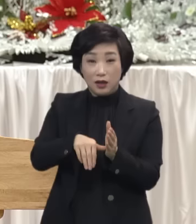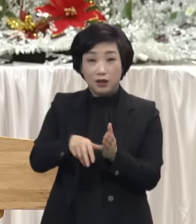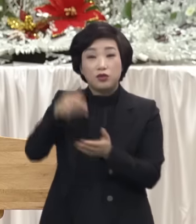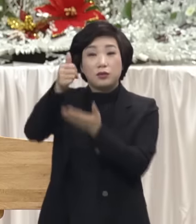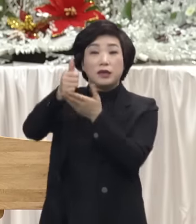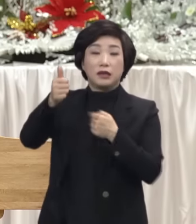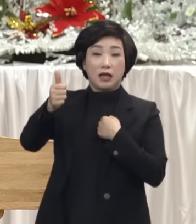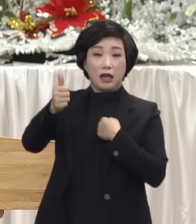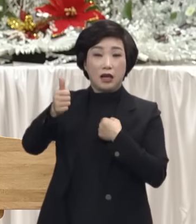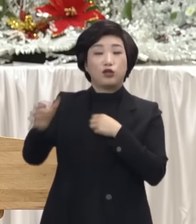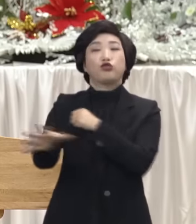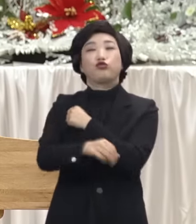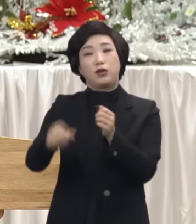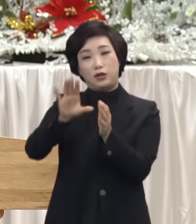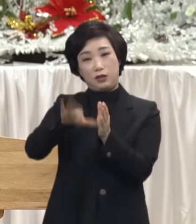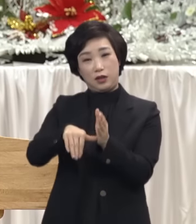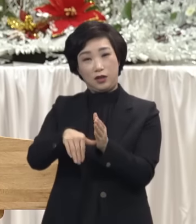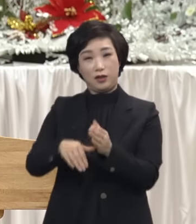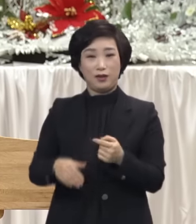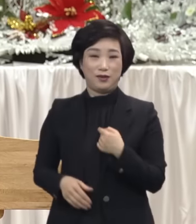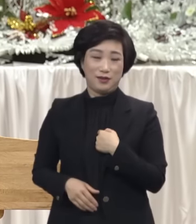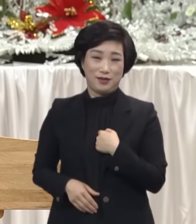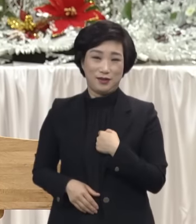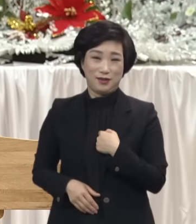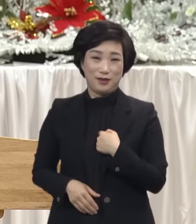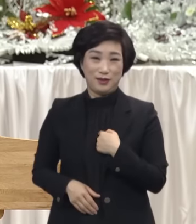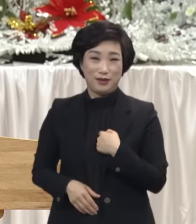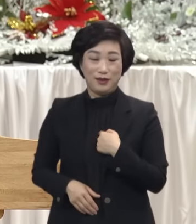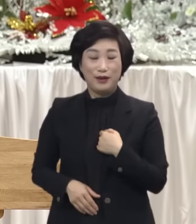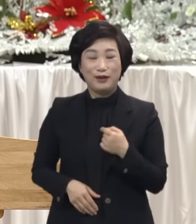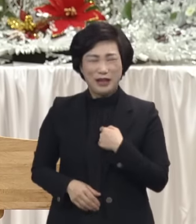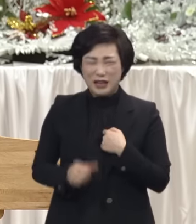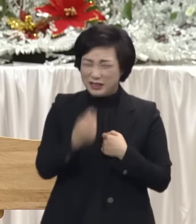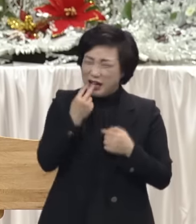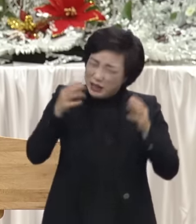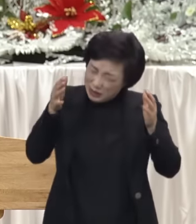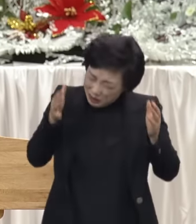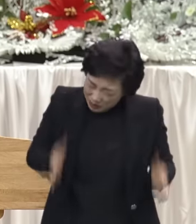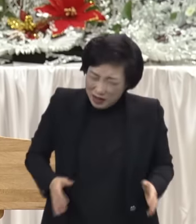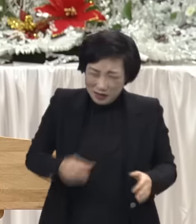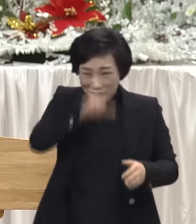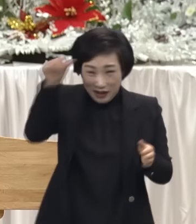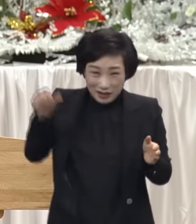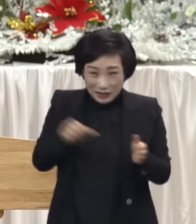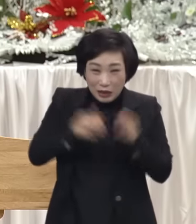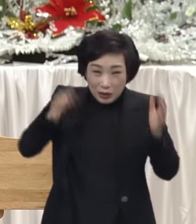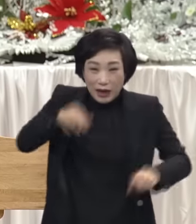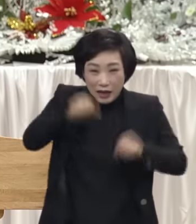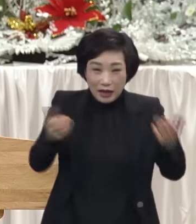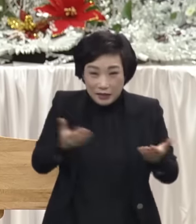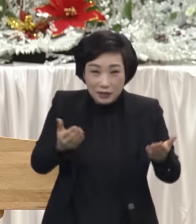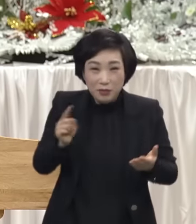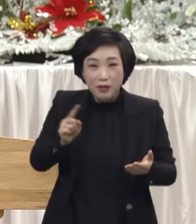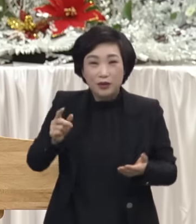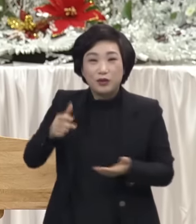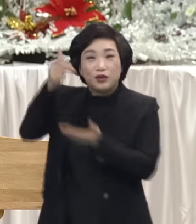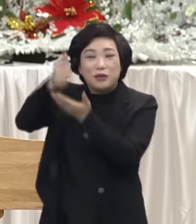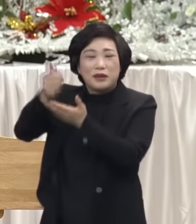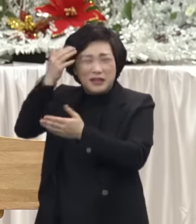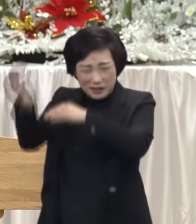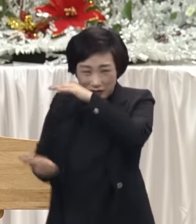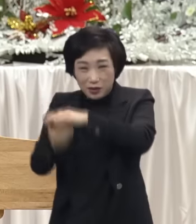나를 향한 추수 때와 같이 내가 평생 행한 일을 전지하시고